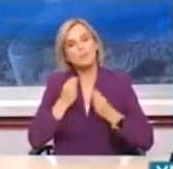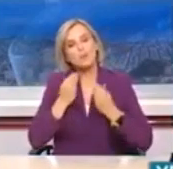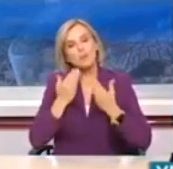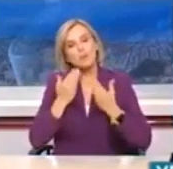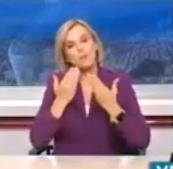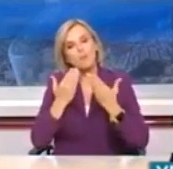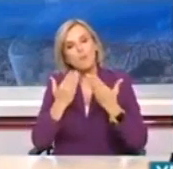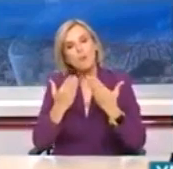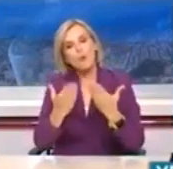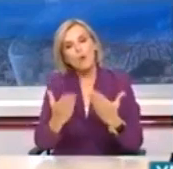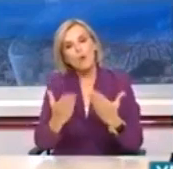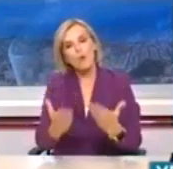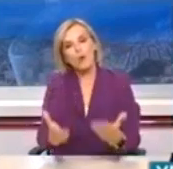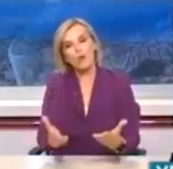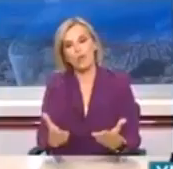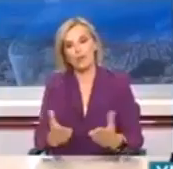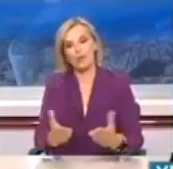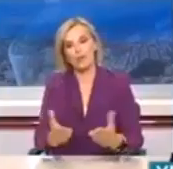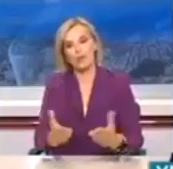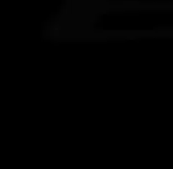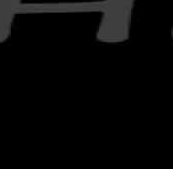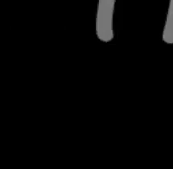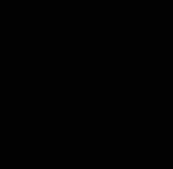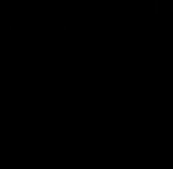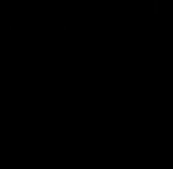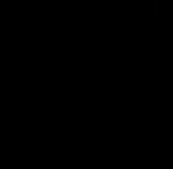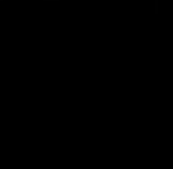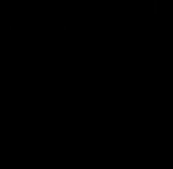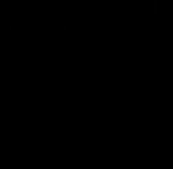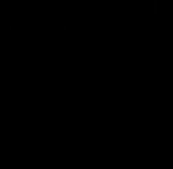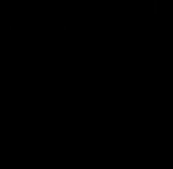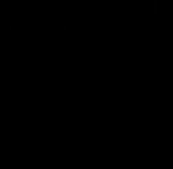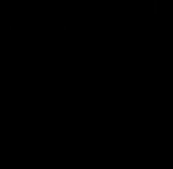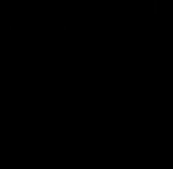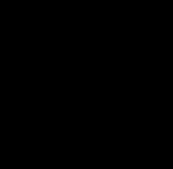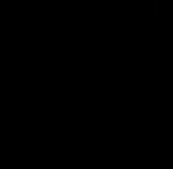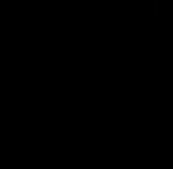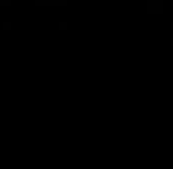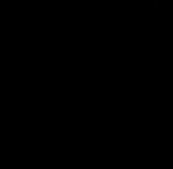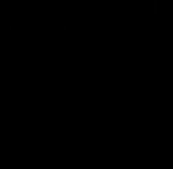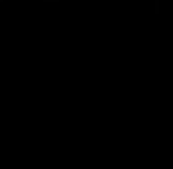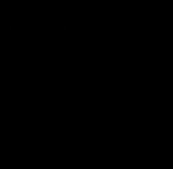φουστανέλες να πιάσεις δουλειά στον άγνωστο και γρήγορα τράβα να μην σου φάνε την καρέκλα. Άιντε!